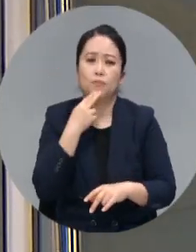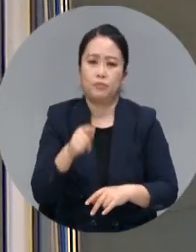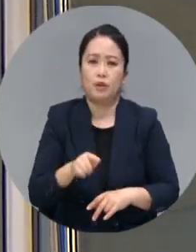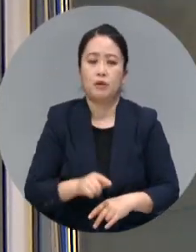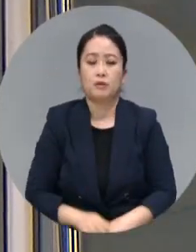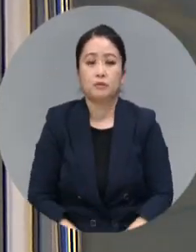상태입니다